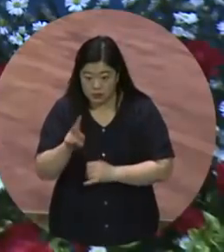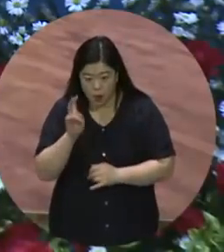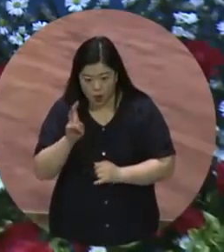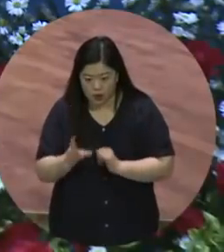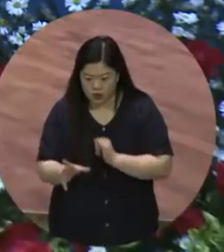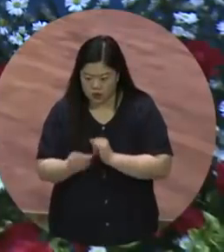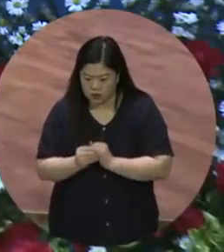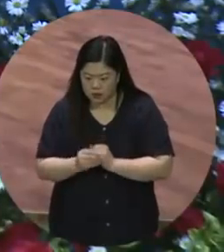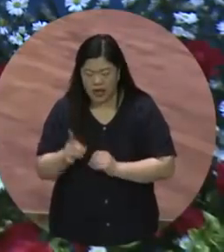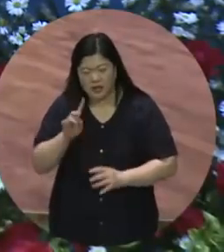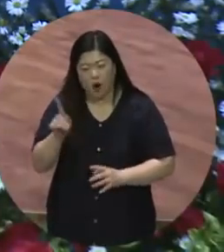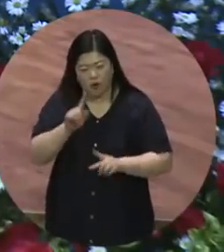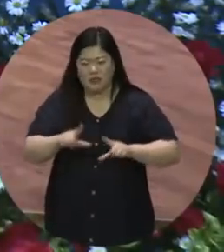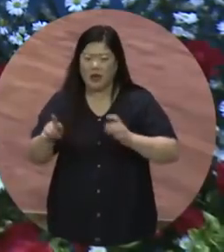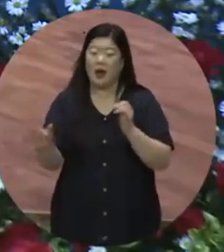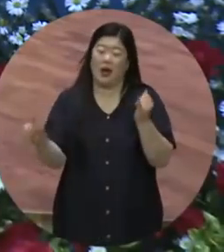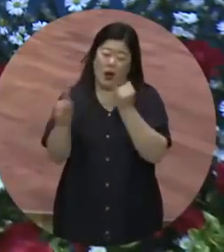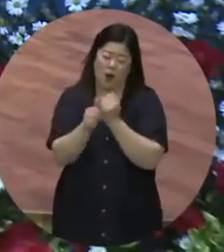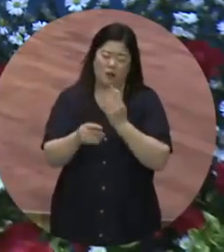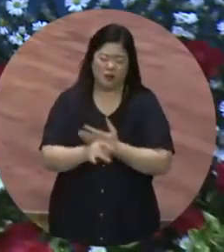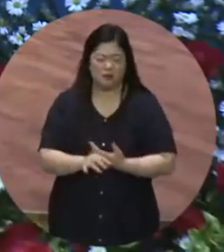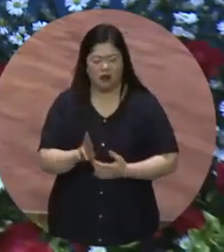나오네. 임신했구나. 그랬잖아요.